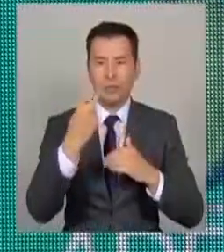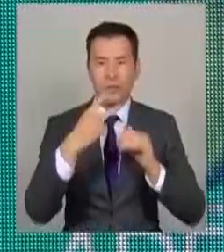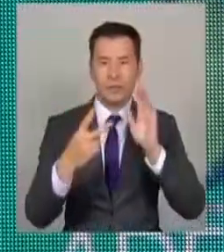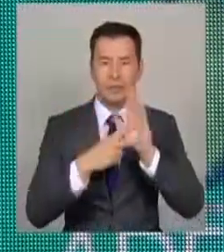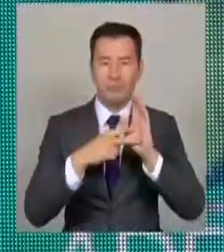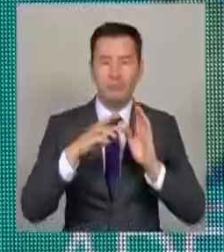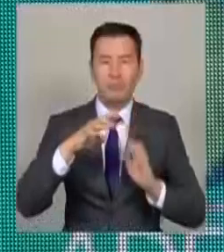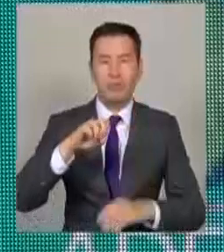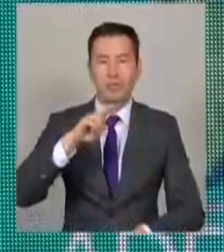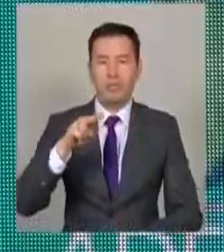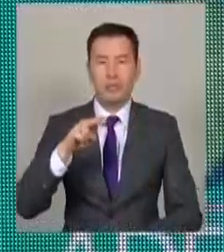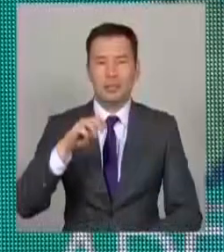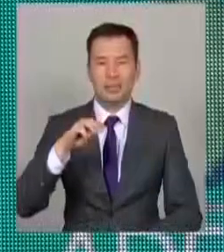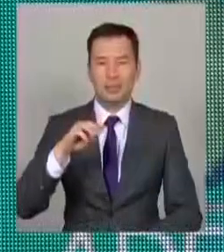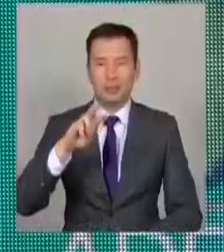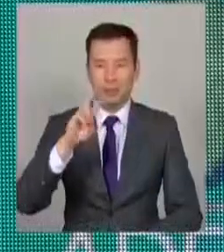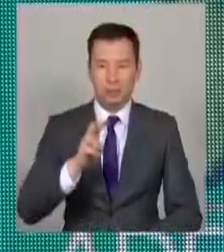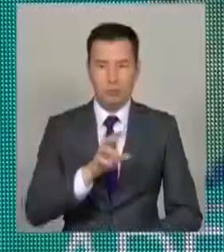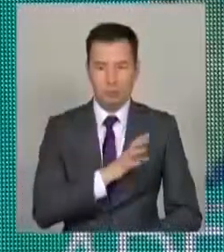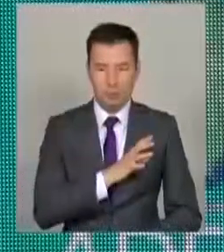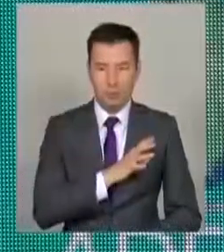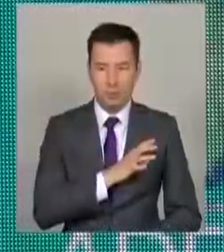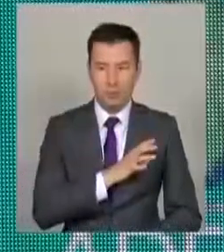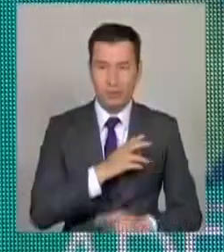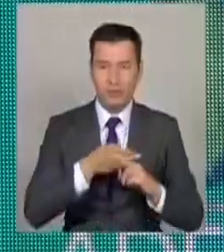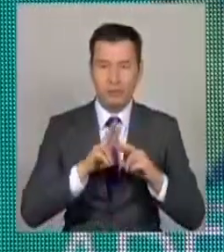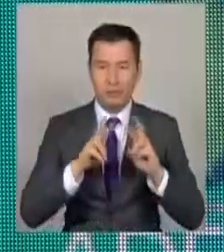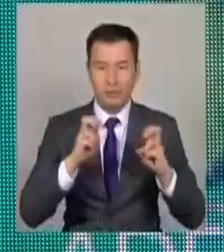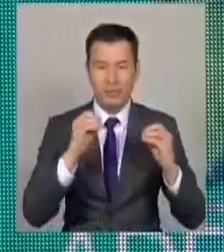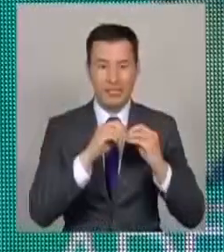құрады. Бұл соңғы 10 жылдағы рекордтық көрсеткіш.